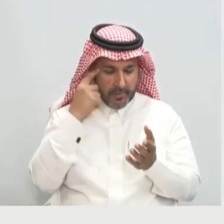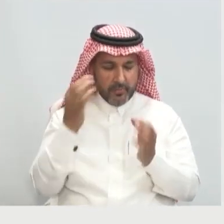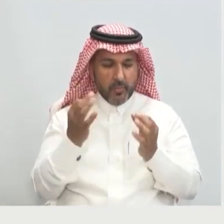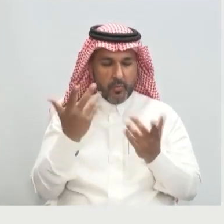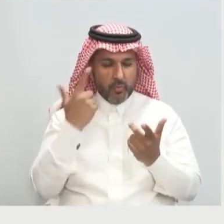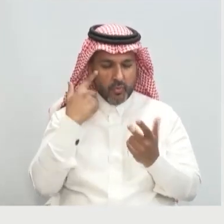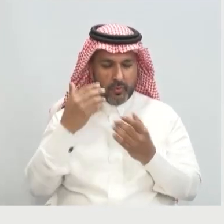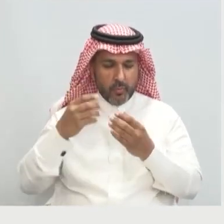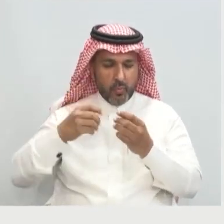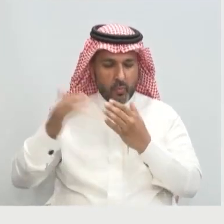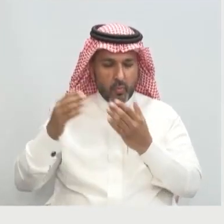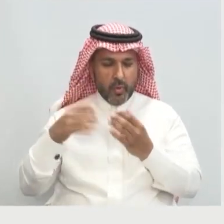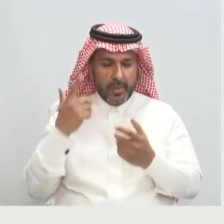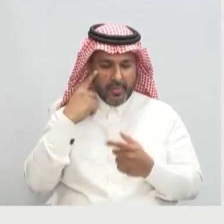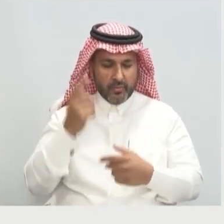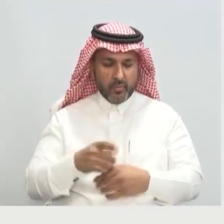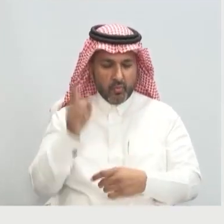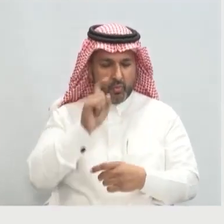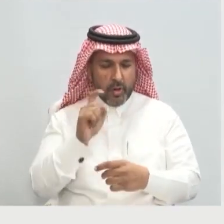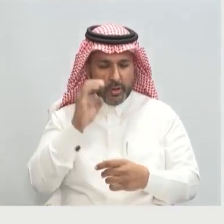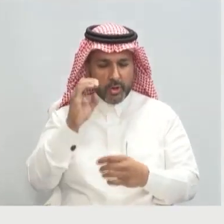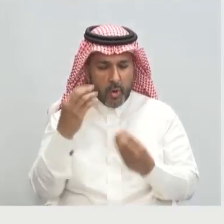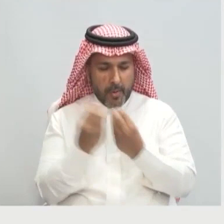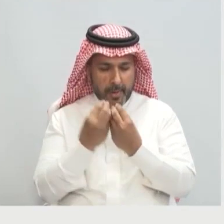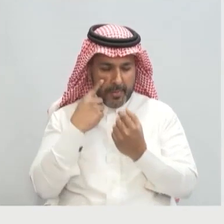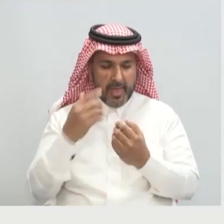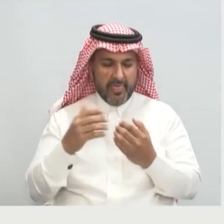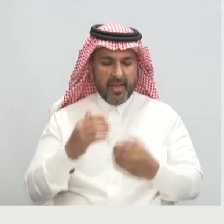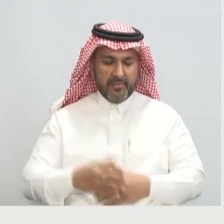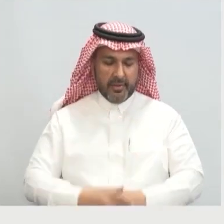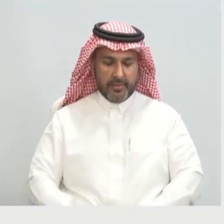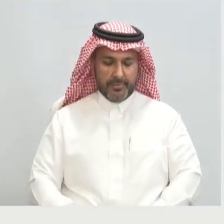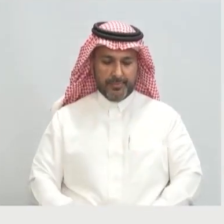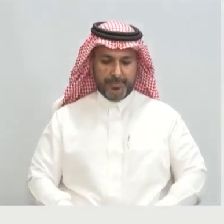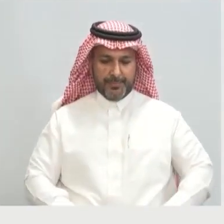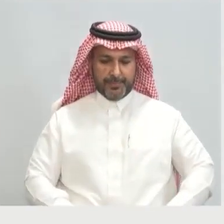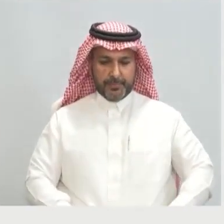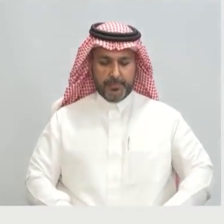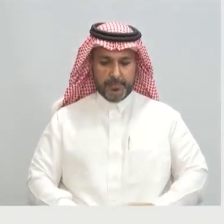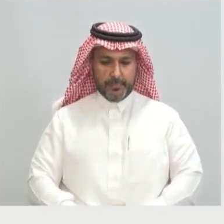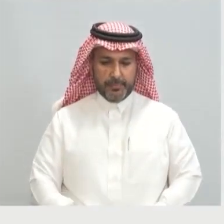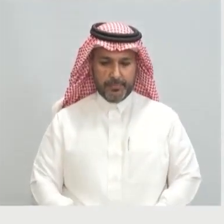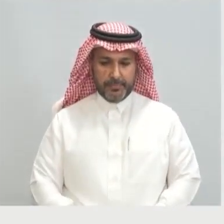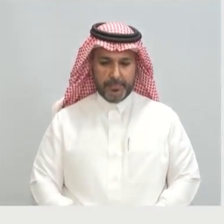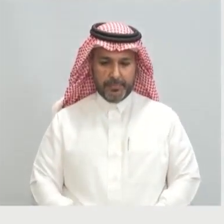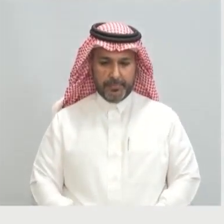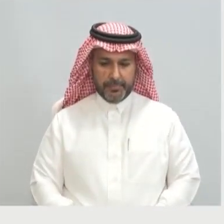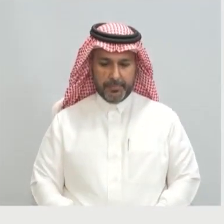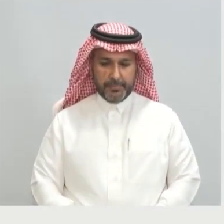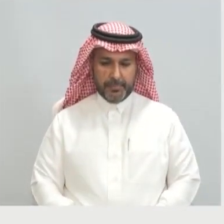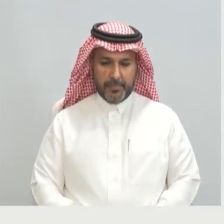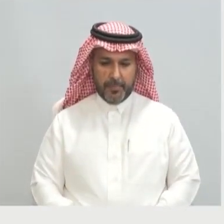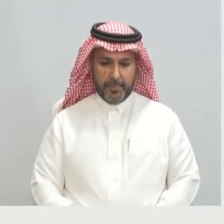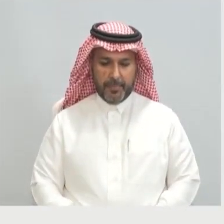التعبير وايضا التواصل وجه لوجه سيكون الحديث مباشره وبالتالي التغذيه الراجعه ستكون مباشره في مزايا الرسائل